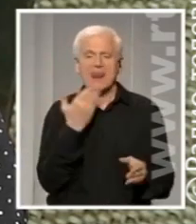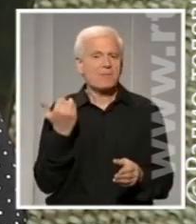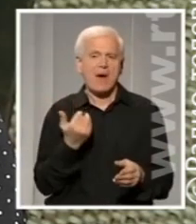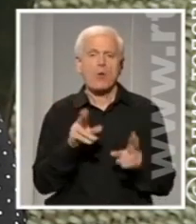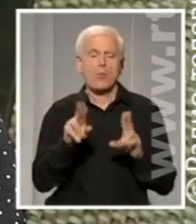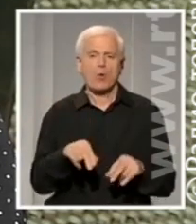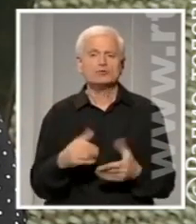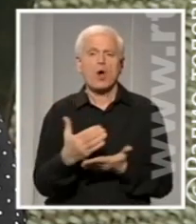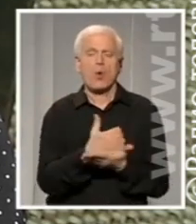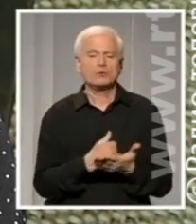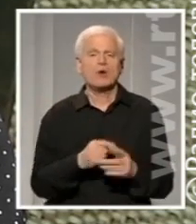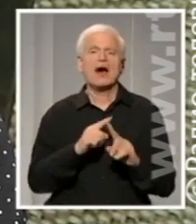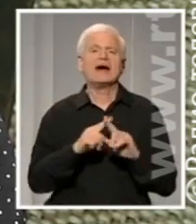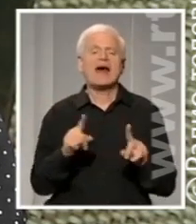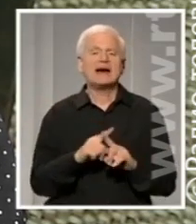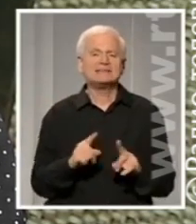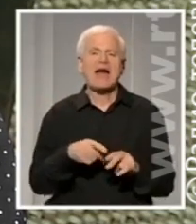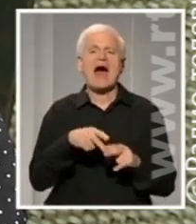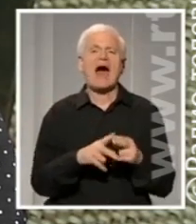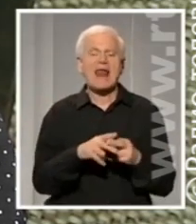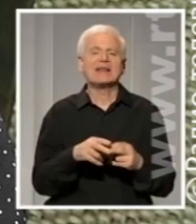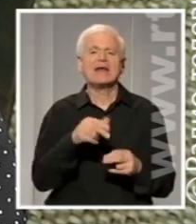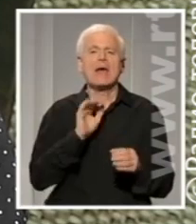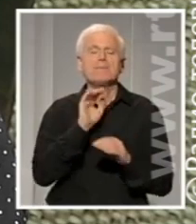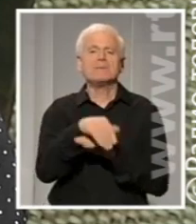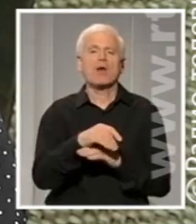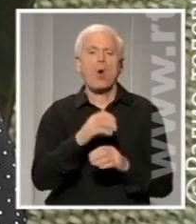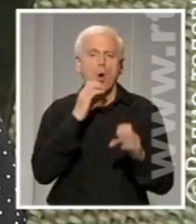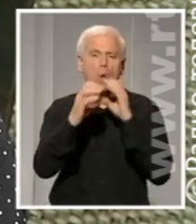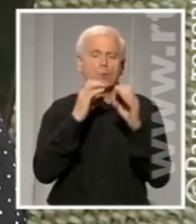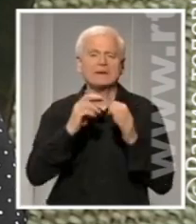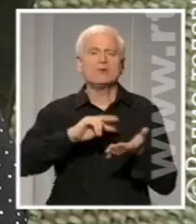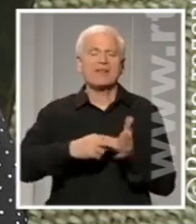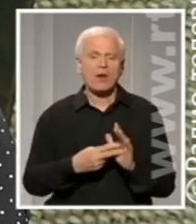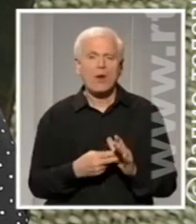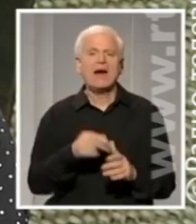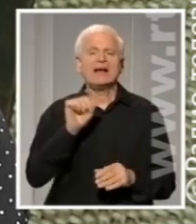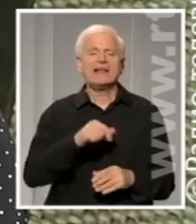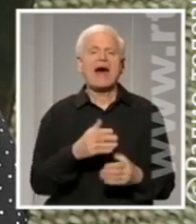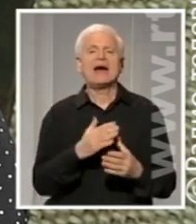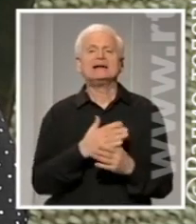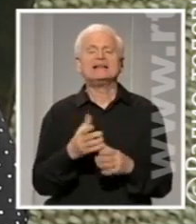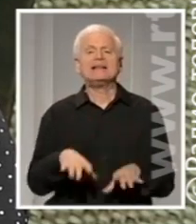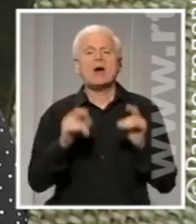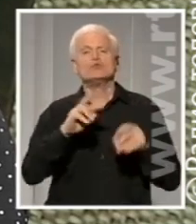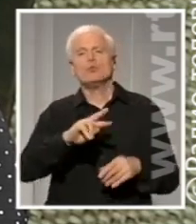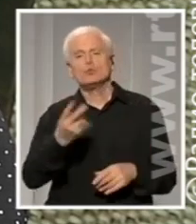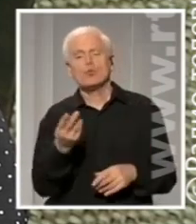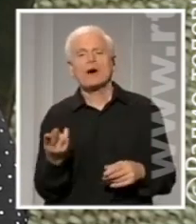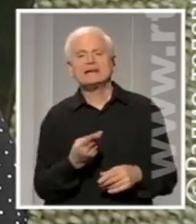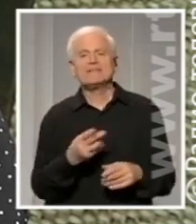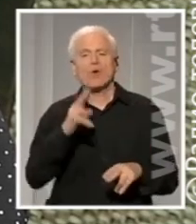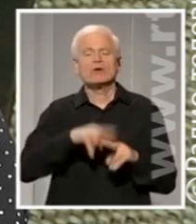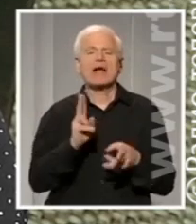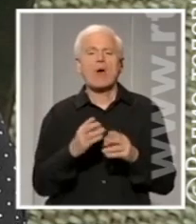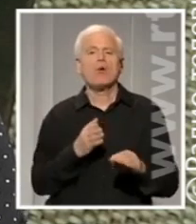korišćenja raznih alat putem informacijsko-komunikacijnih tehnologija, da iznađu alternativne rešenja kako da stupe u